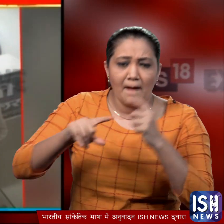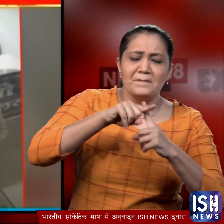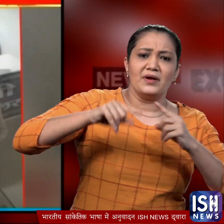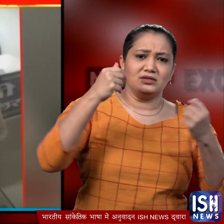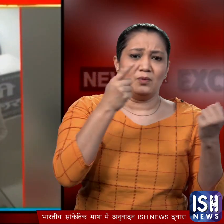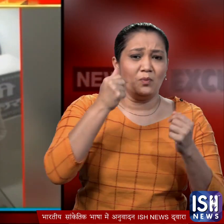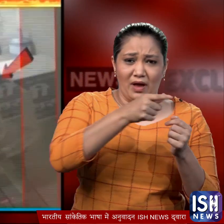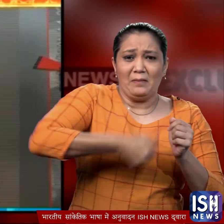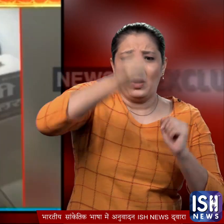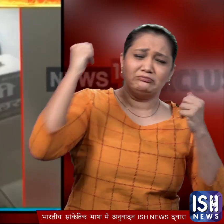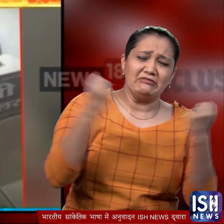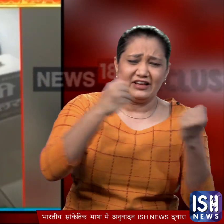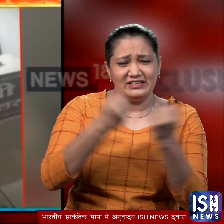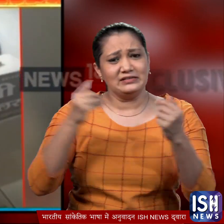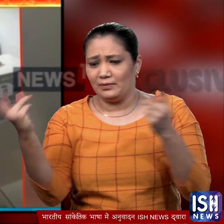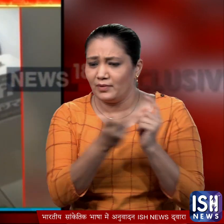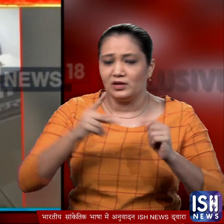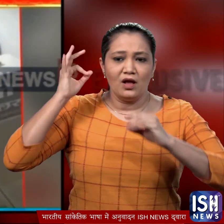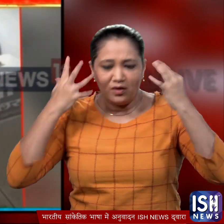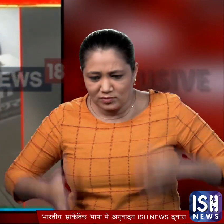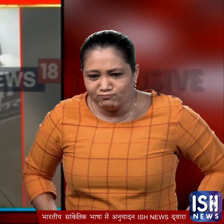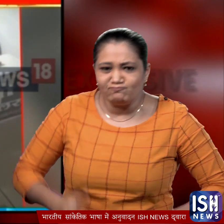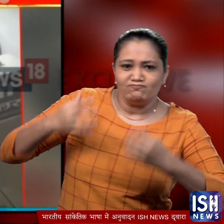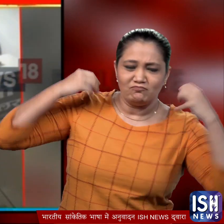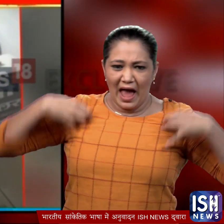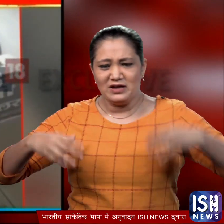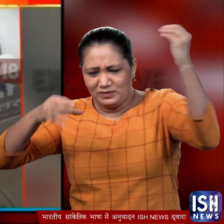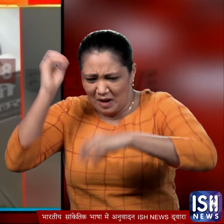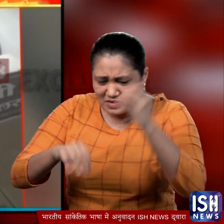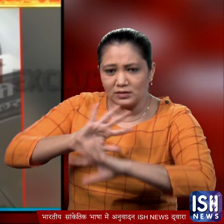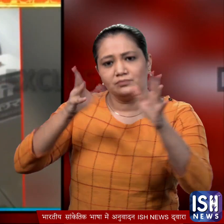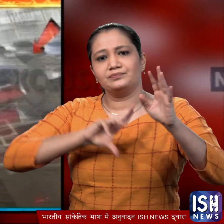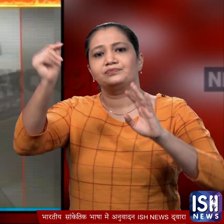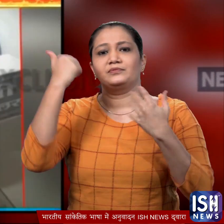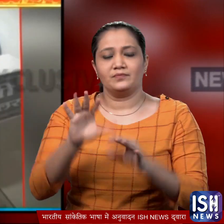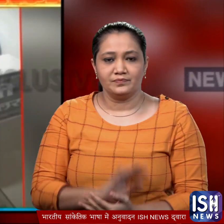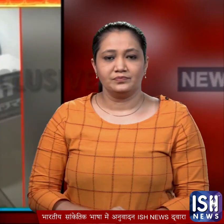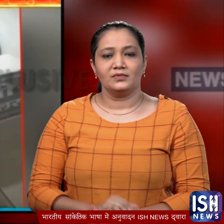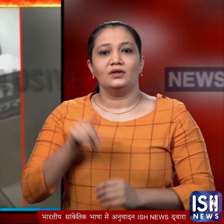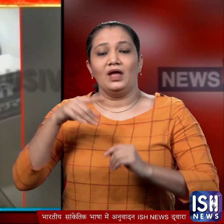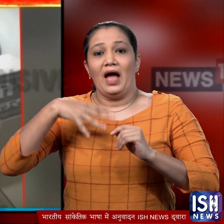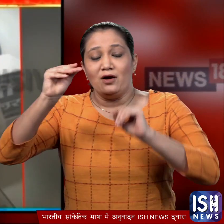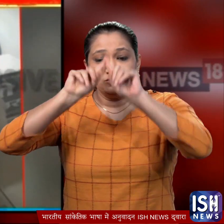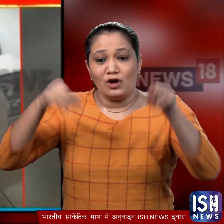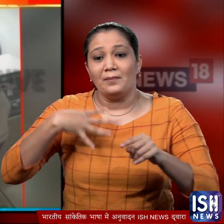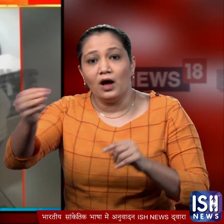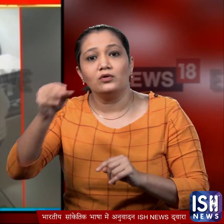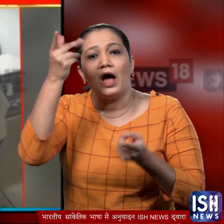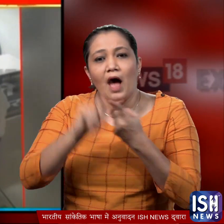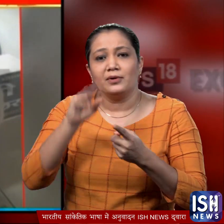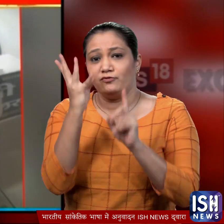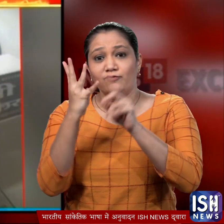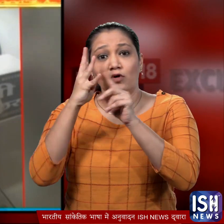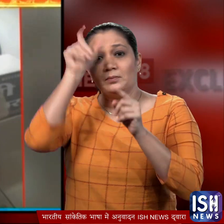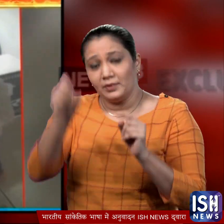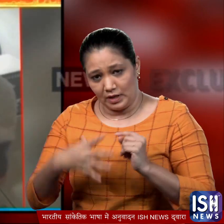और दुकानदार से मारपीट भी। गहनों से अपनी जेब और बैग भरने के बाद तीनों बदमाश वहां से बाहर निकले। बताया गया कि वो दुकान के बाहर इंतजार कर रहे